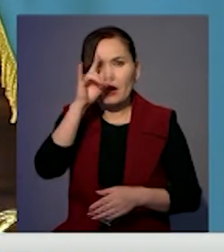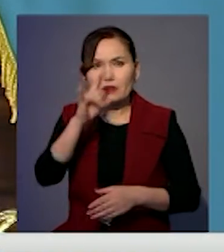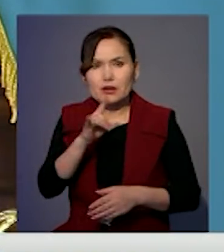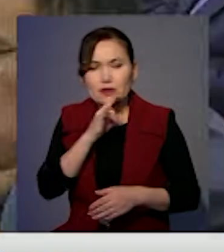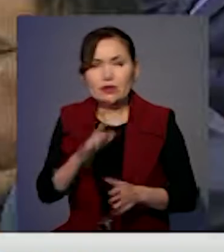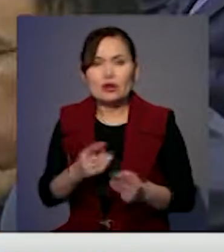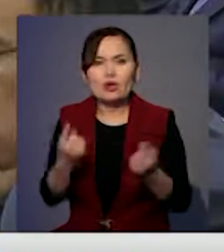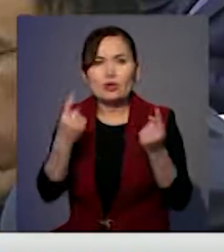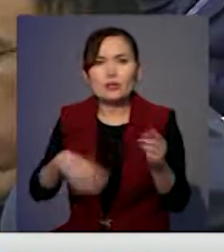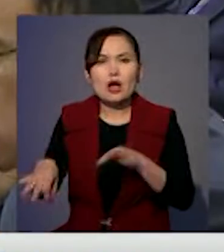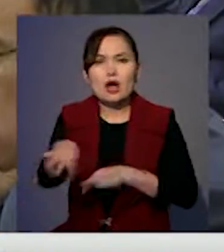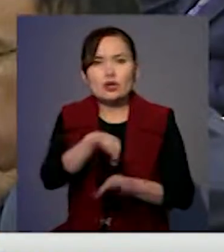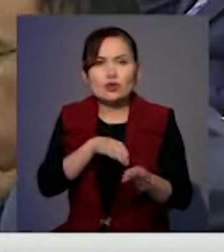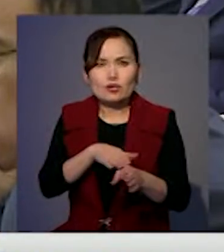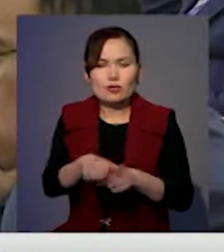тұр.